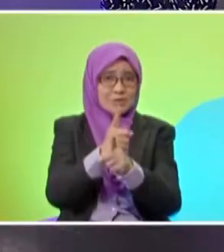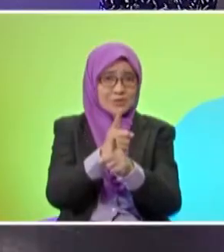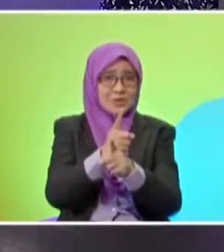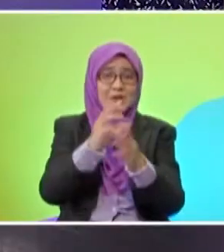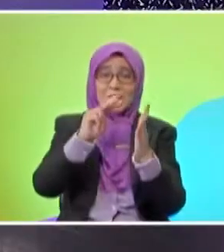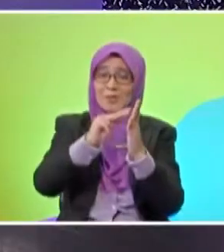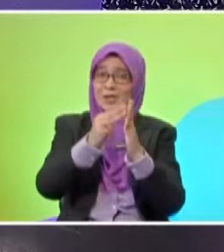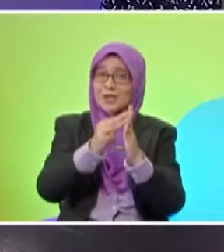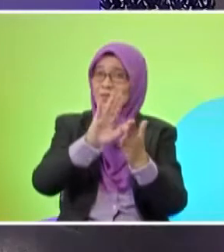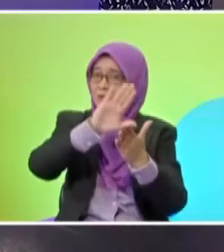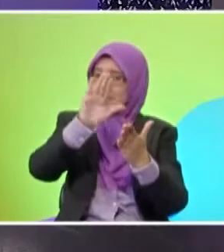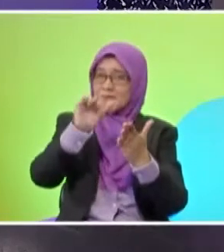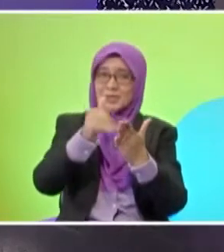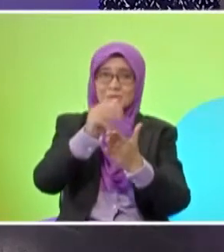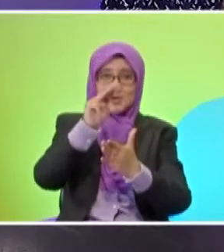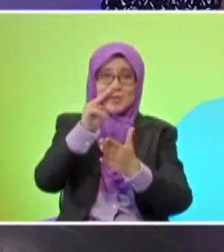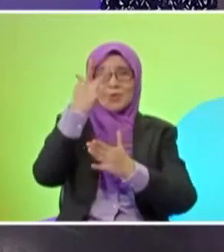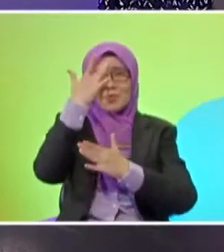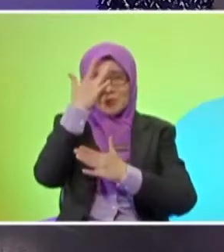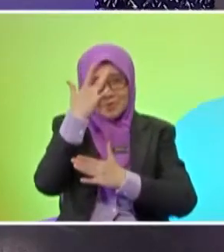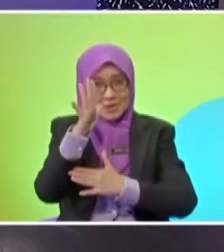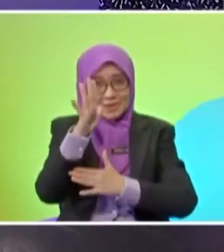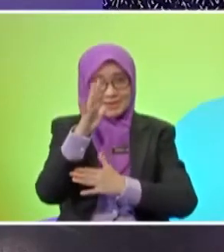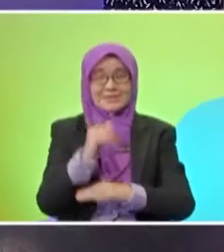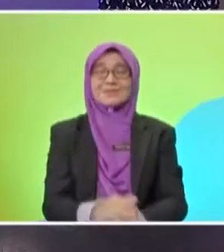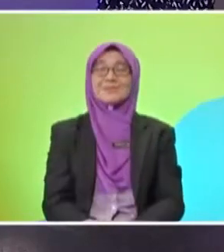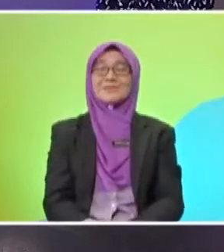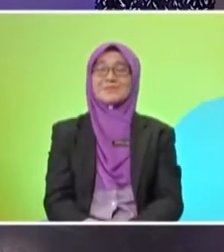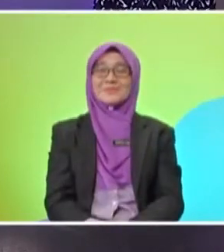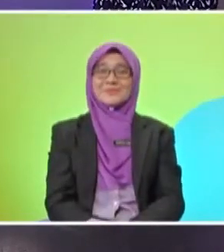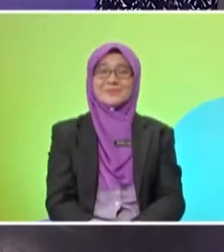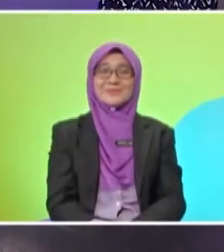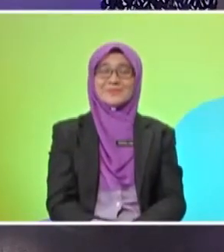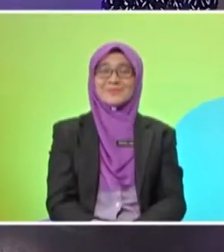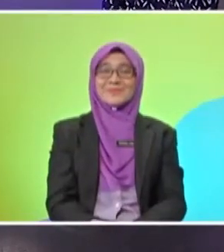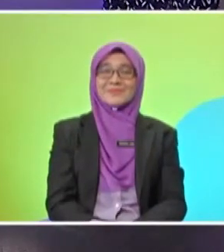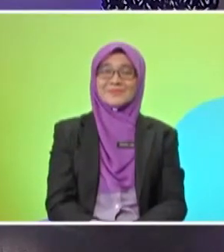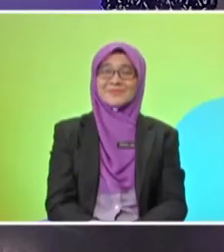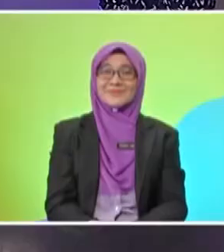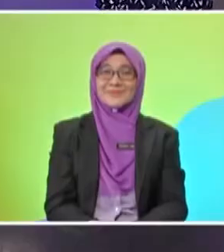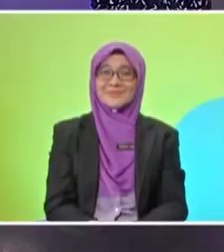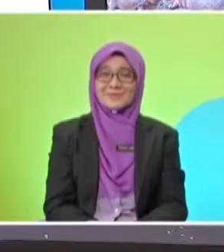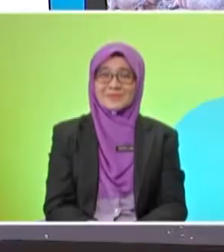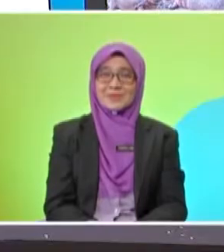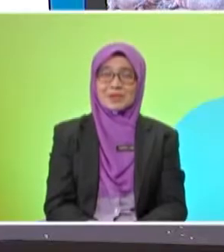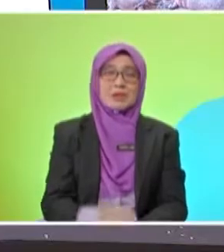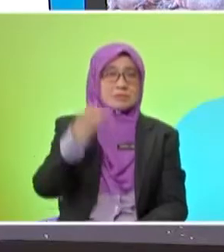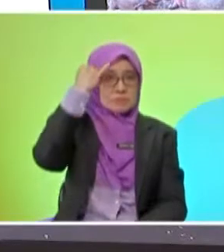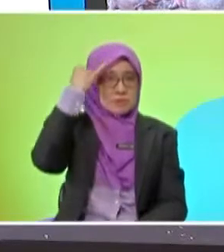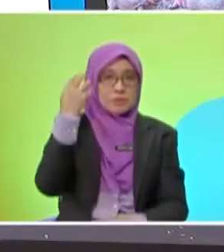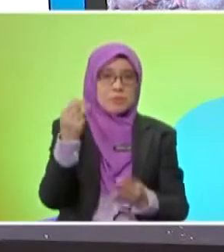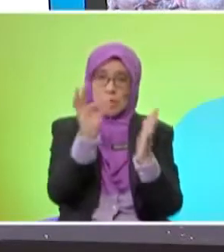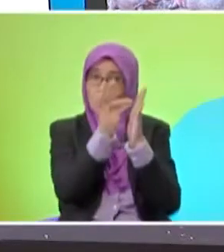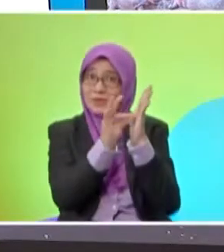vagina saya mereka di rumah juga bijak melakukan aku Joko ajaran kepada kita bahwa Cebong sementara Ivana cirebin bintang